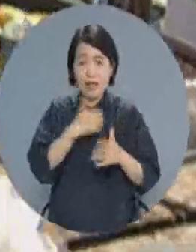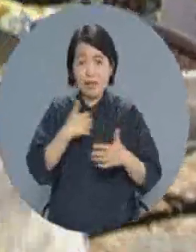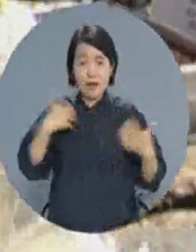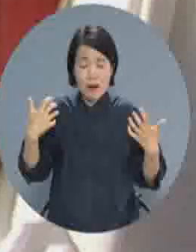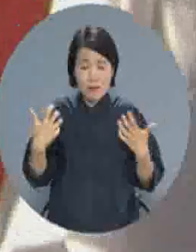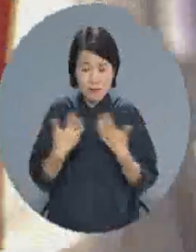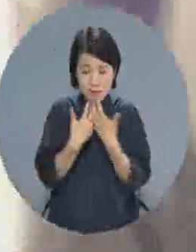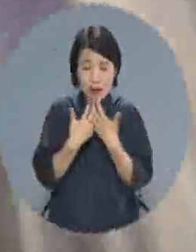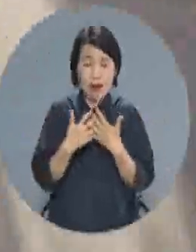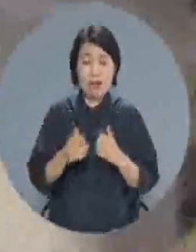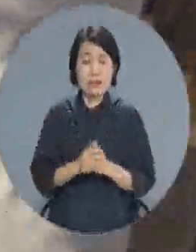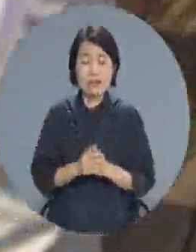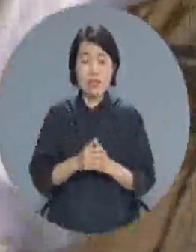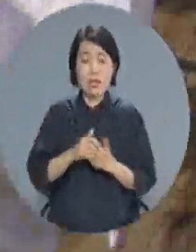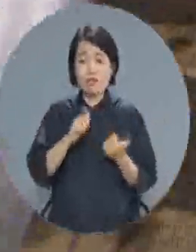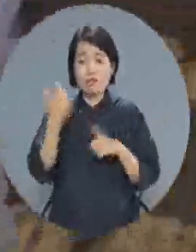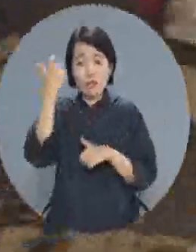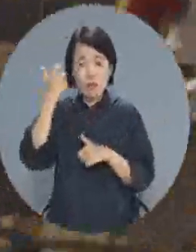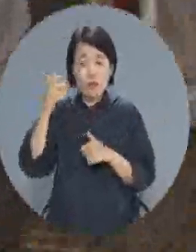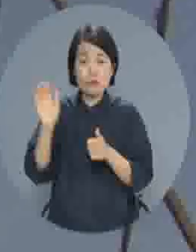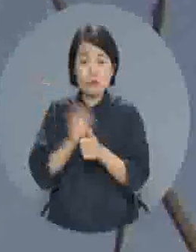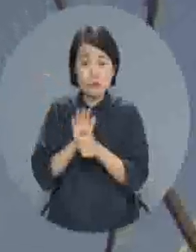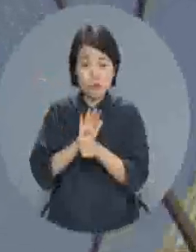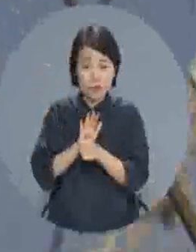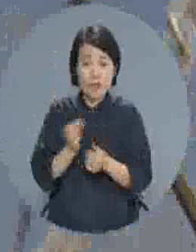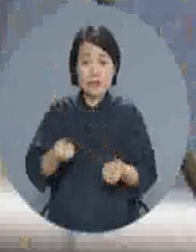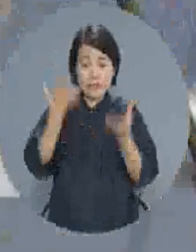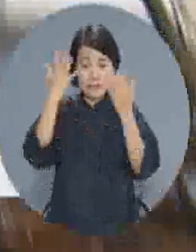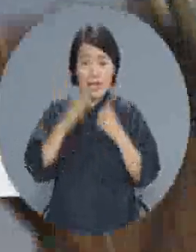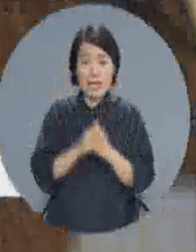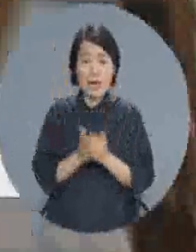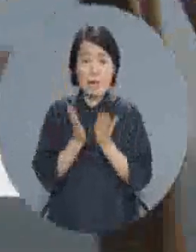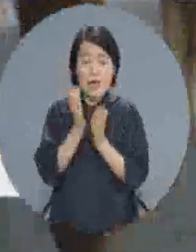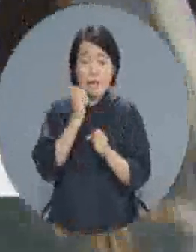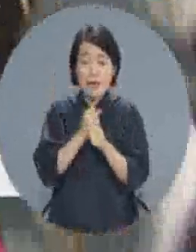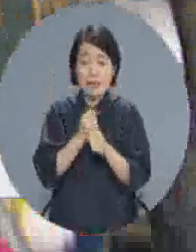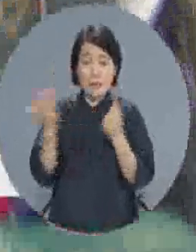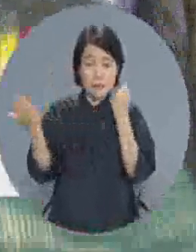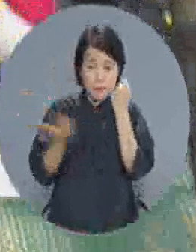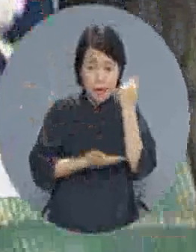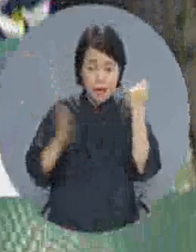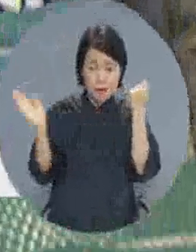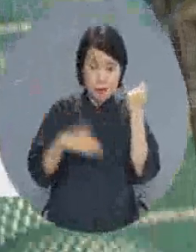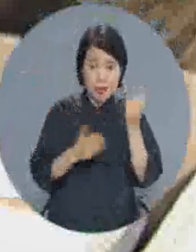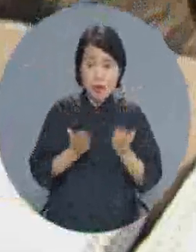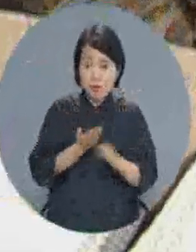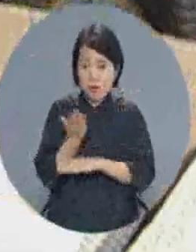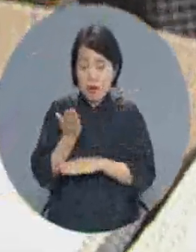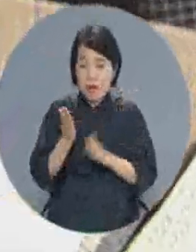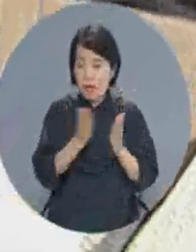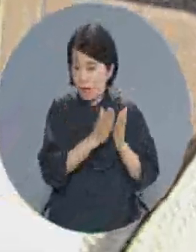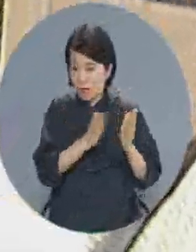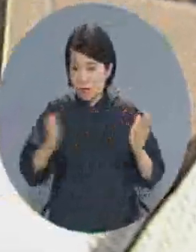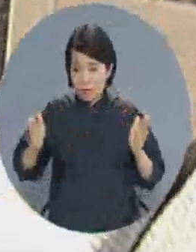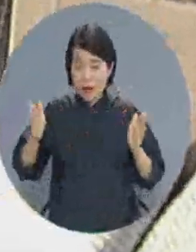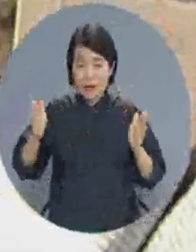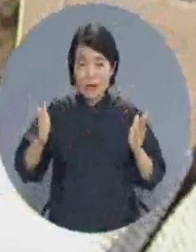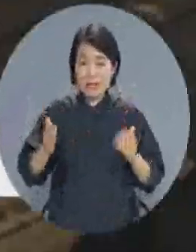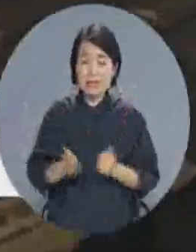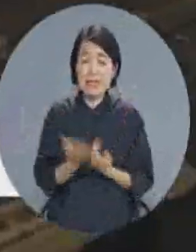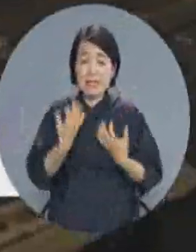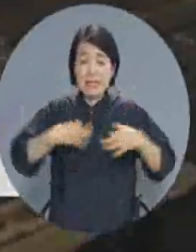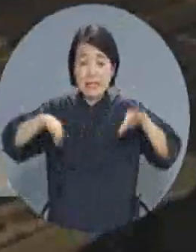풍어제, 망자를 위로하는 초혼제, 배를 지을 나무를 벨 때부터 출항할 때까지 이루어지는 백고사